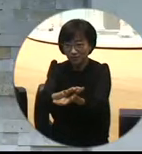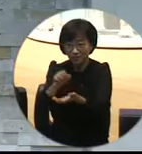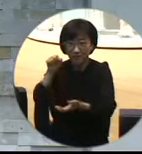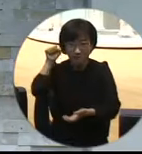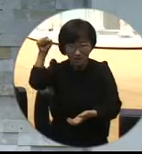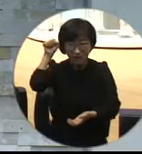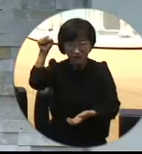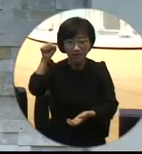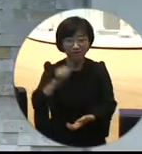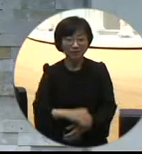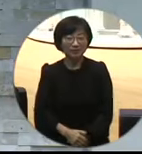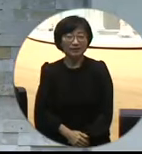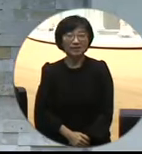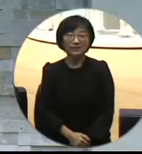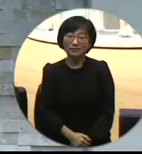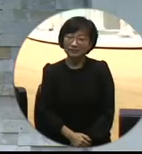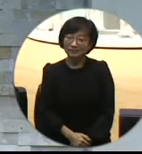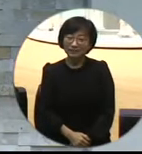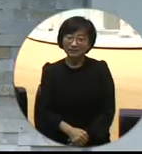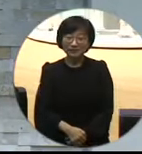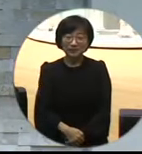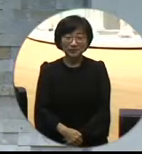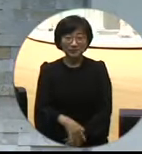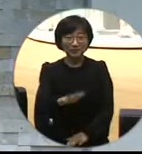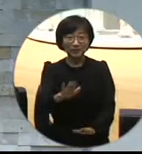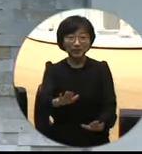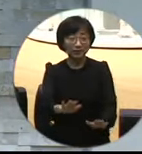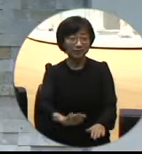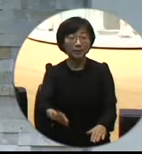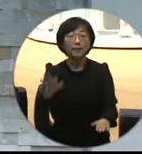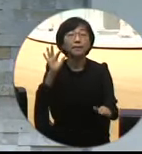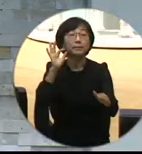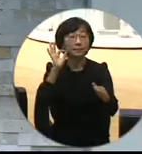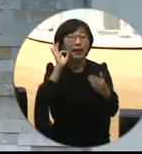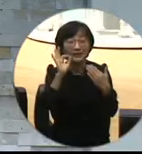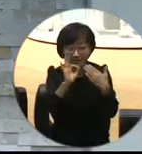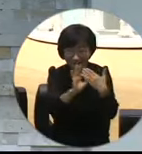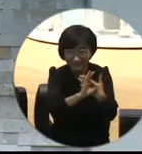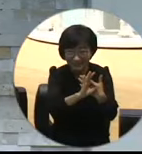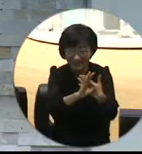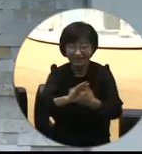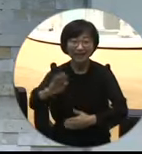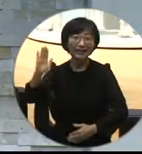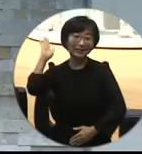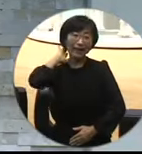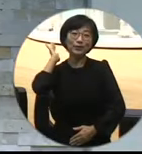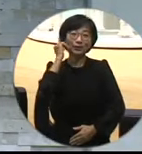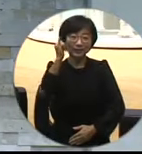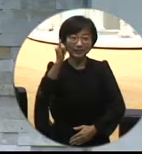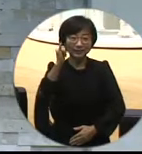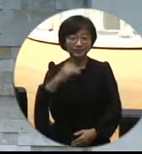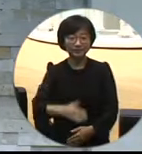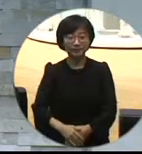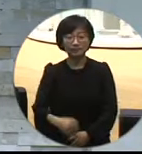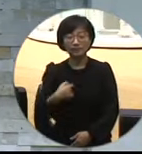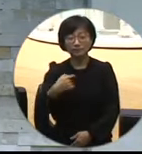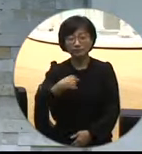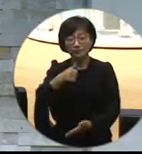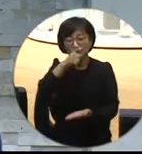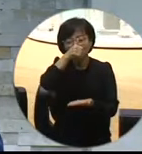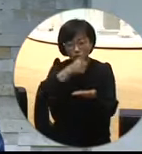대통령이 이렇게 나라가 어지러울 때 깨끗하게 내가